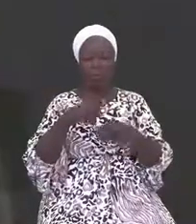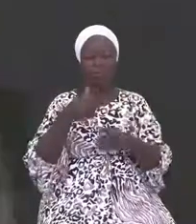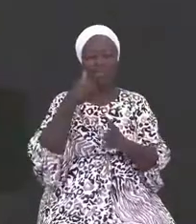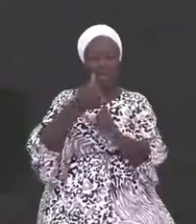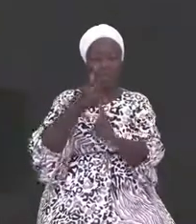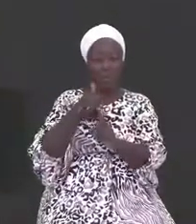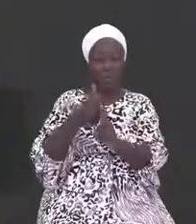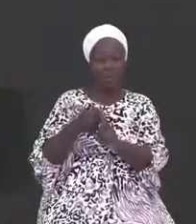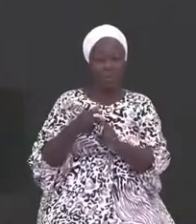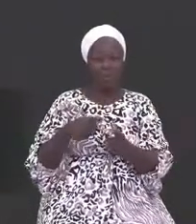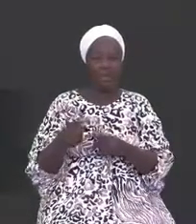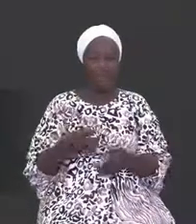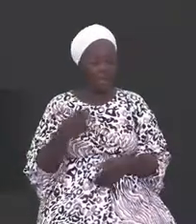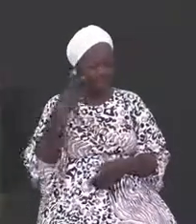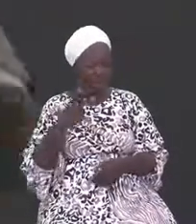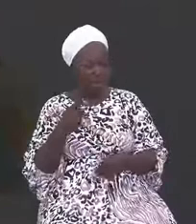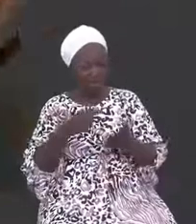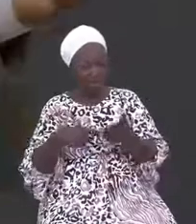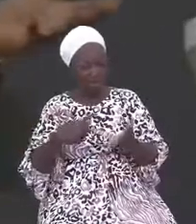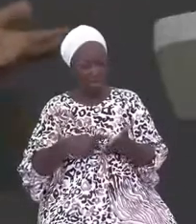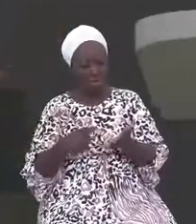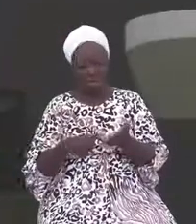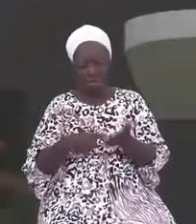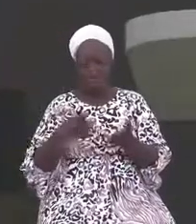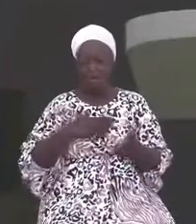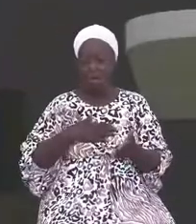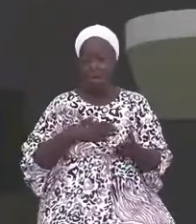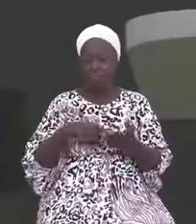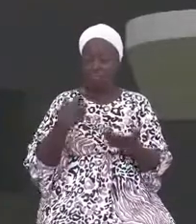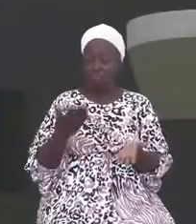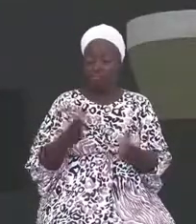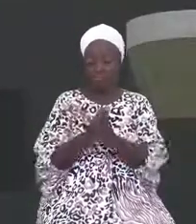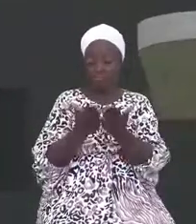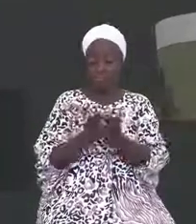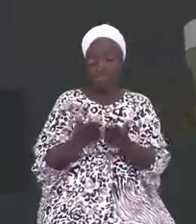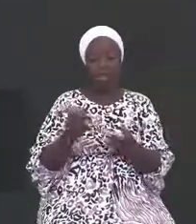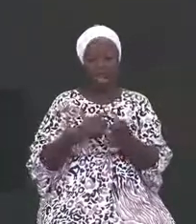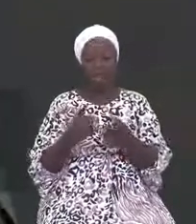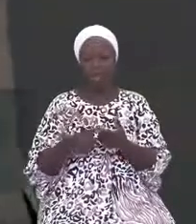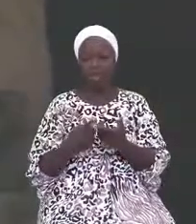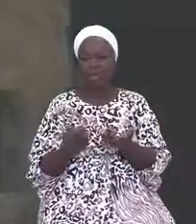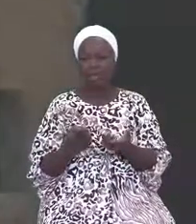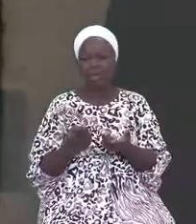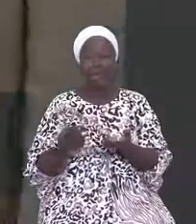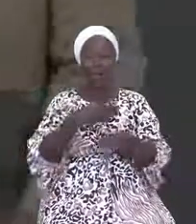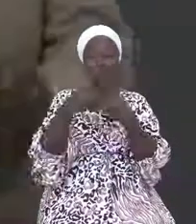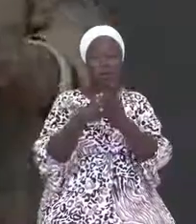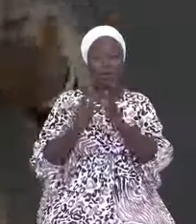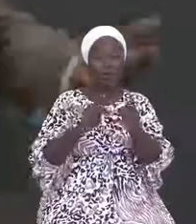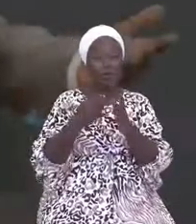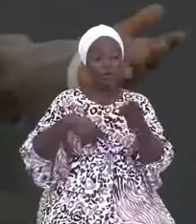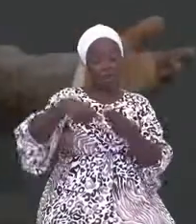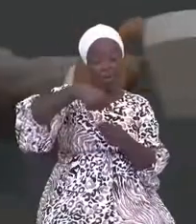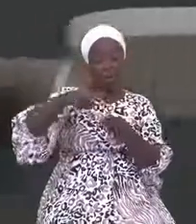ceci, cela. Vérifiez mon témoignage. Je suis cela. Vérifiez mon témoignage. Tous ceux-là qui sont autour de moi